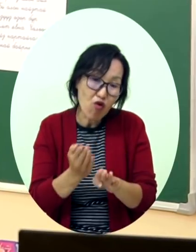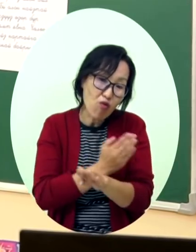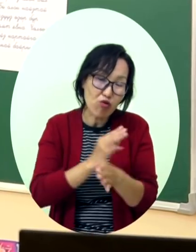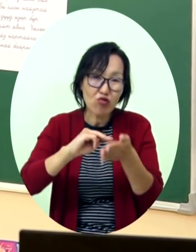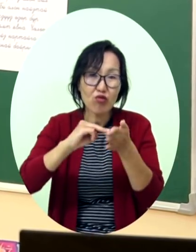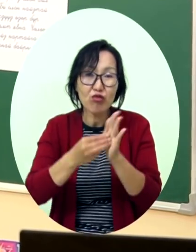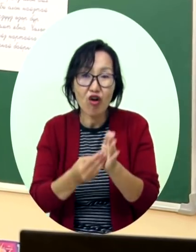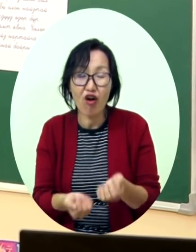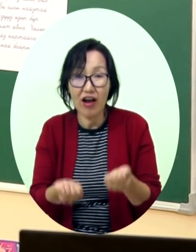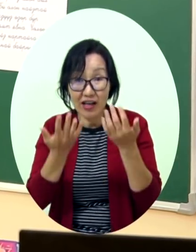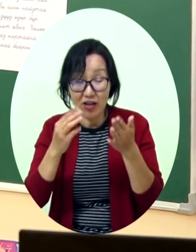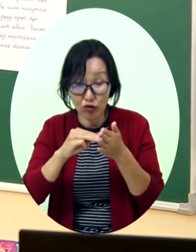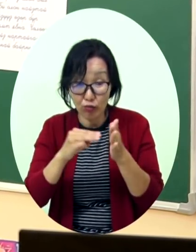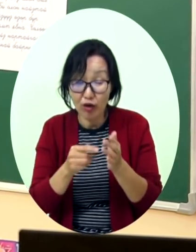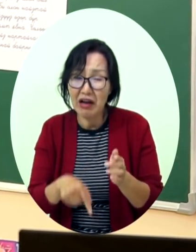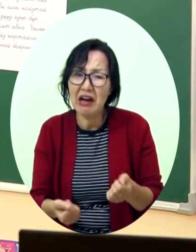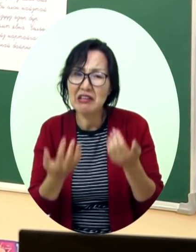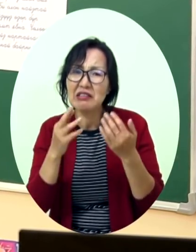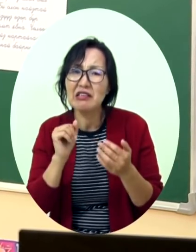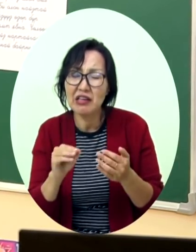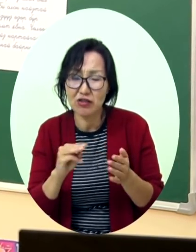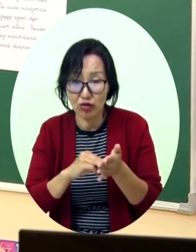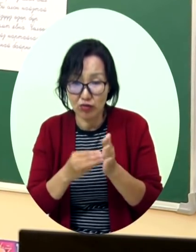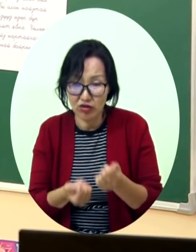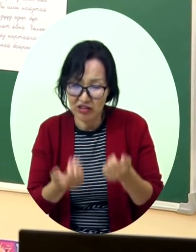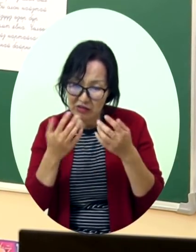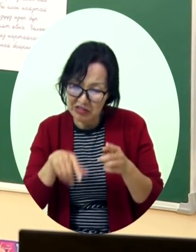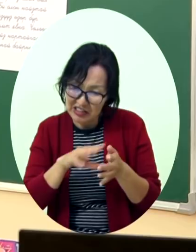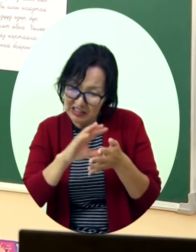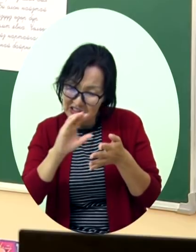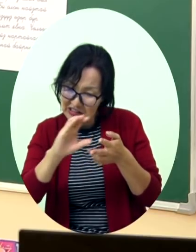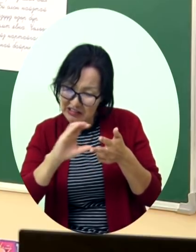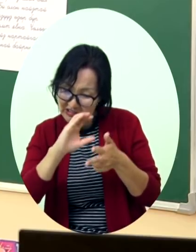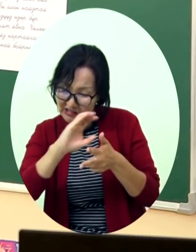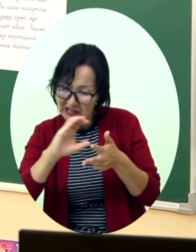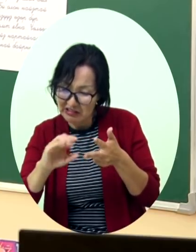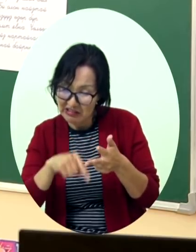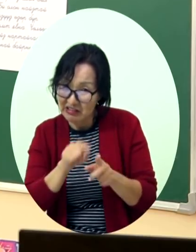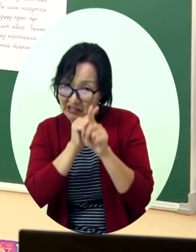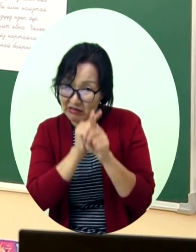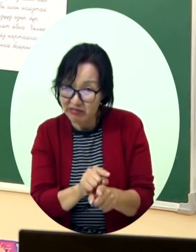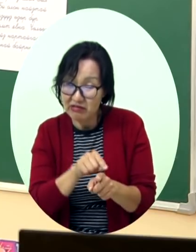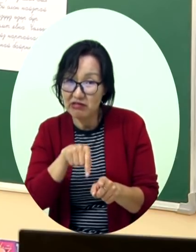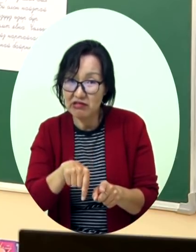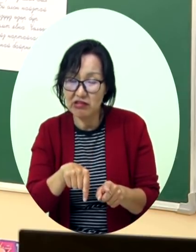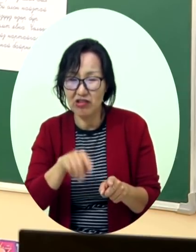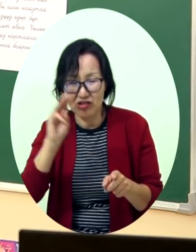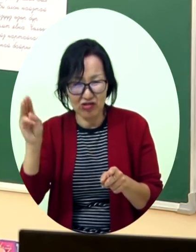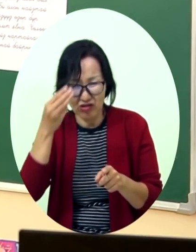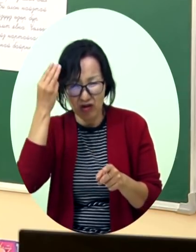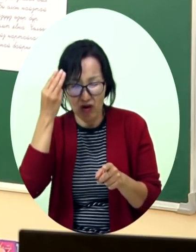өмнө төлөвлөгөө гаргана. Төлөвлөгөө гаргахдаа бичих сэдвийн хүрээнд эхлэл, гол, төгсгөл хэсэгт бичих